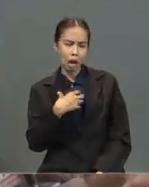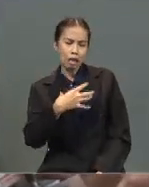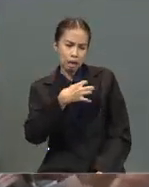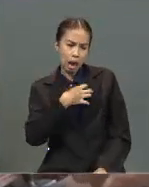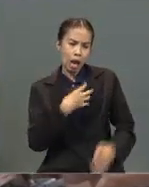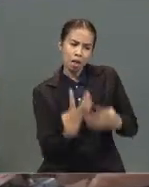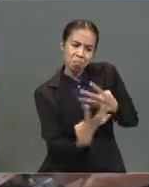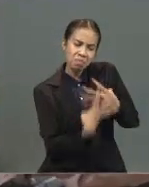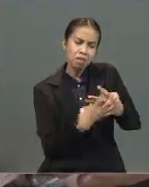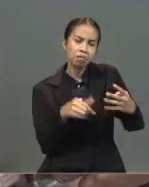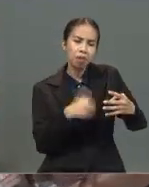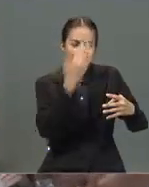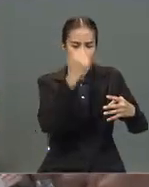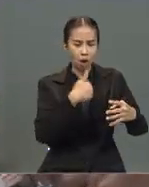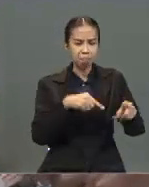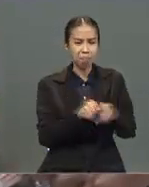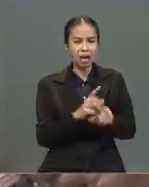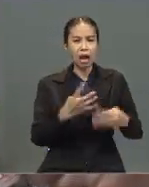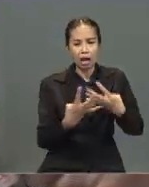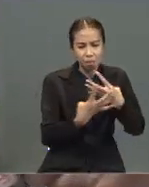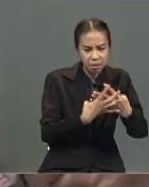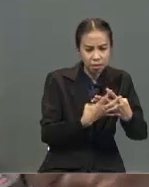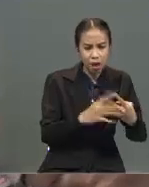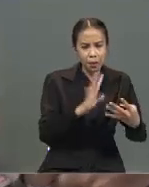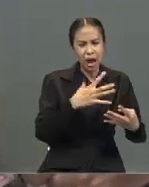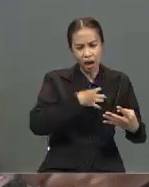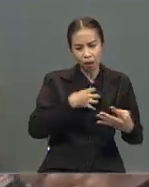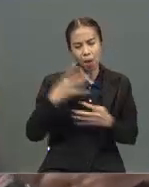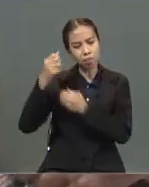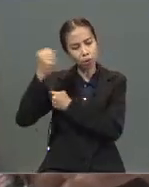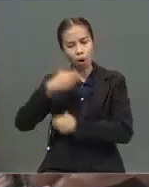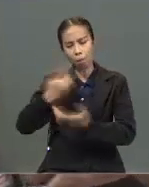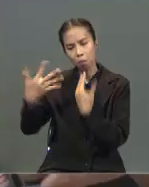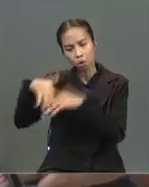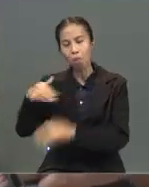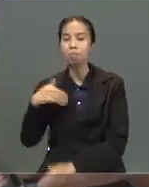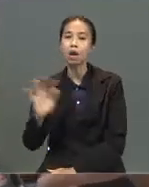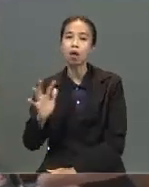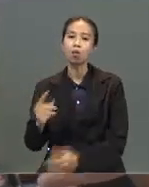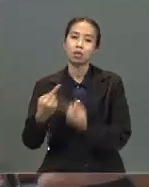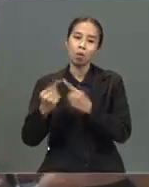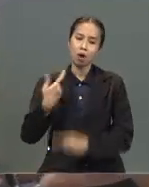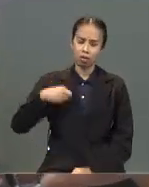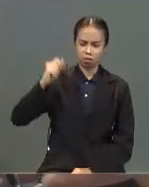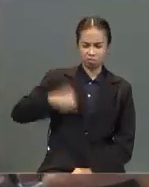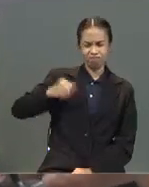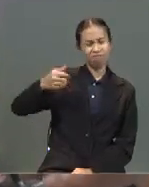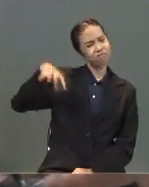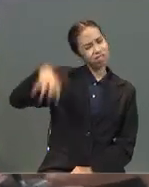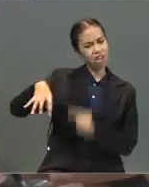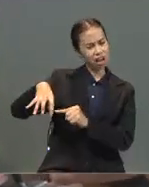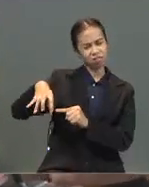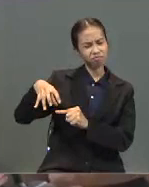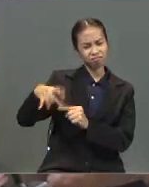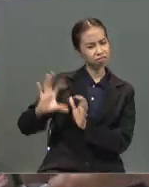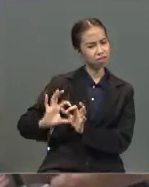เพื่อให้พวกเราได้ไปอ่ะเครื่องไว้ในการแก้ไขและมนุษย์อีกนะครับก็อุดโทรสารไม่น่าจะอยู่ในอันนั้นก็ฝ่ายบริหารแต่ว่าคิดว่าสาร